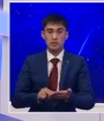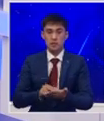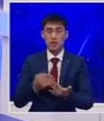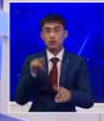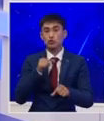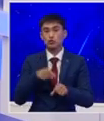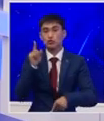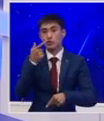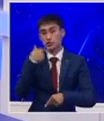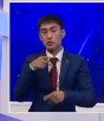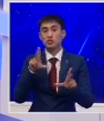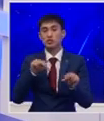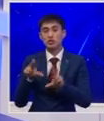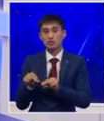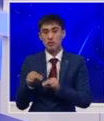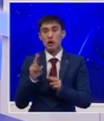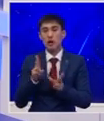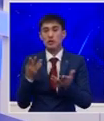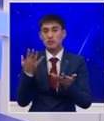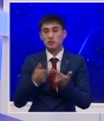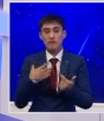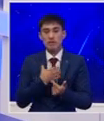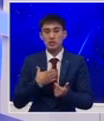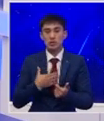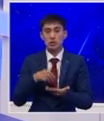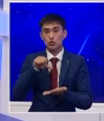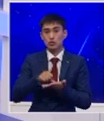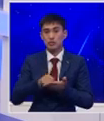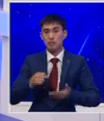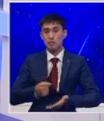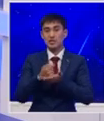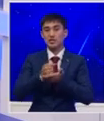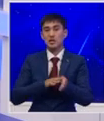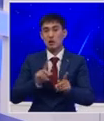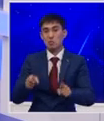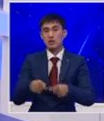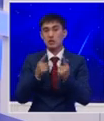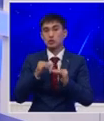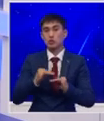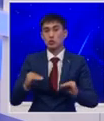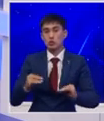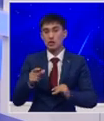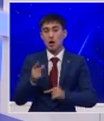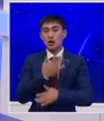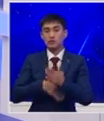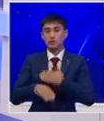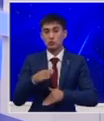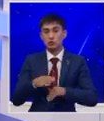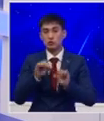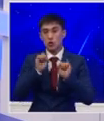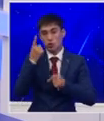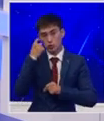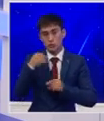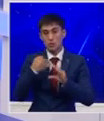даже чувствуют себя счастливыми. О том, насколько важно такое участие и поддержка в реабилитации людей с ограниченными